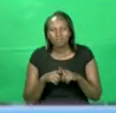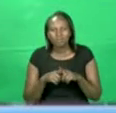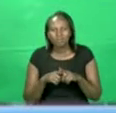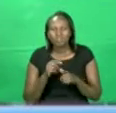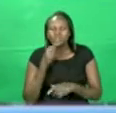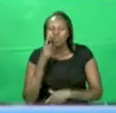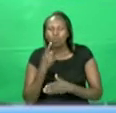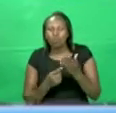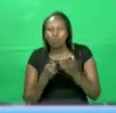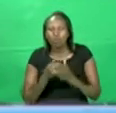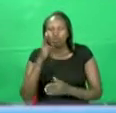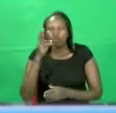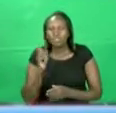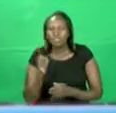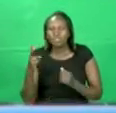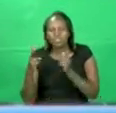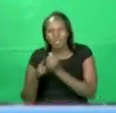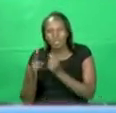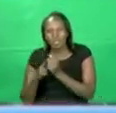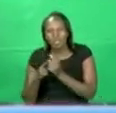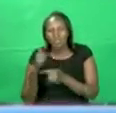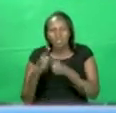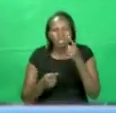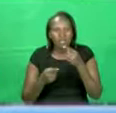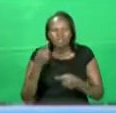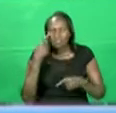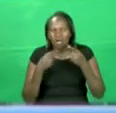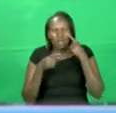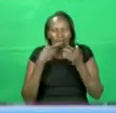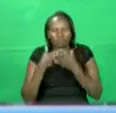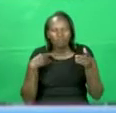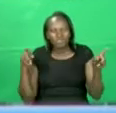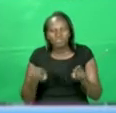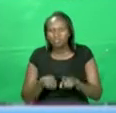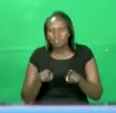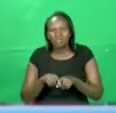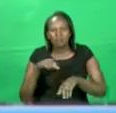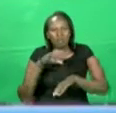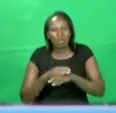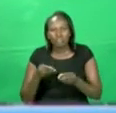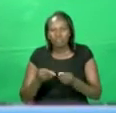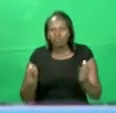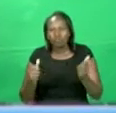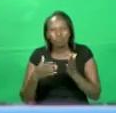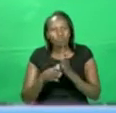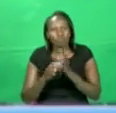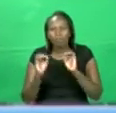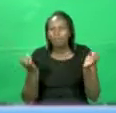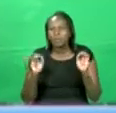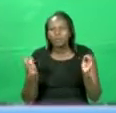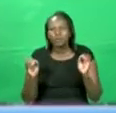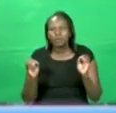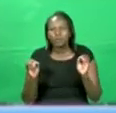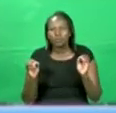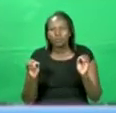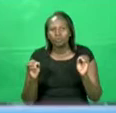Wanadai kwamba miaka 27 baadaye na kilio chao bado ni kile kile cha kupata hati miliki inayotambulika kwao